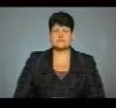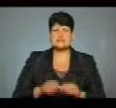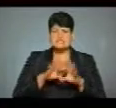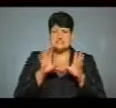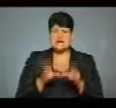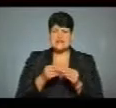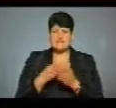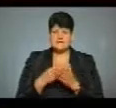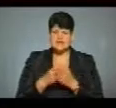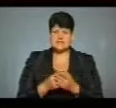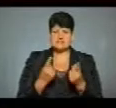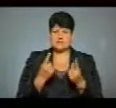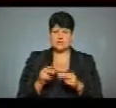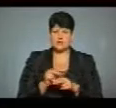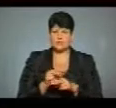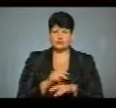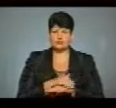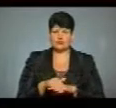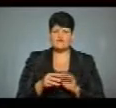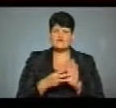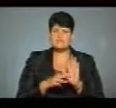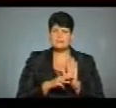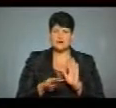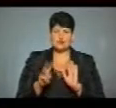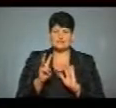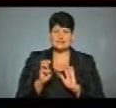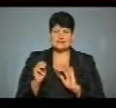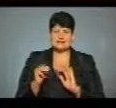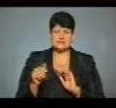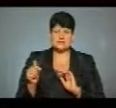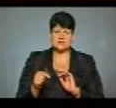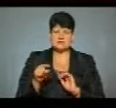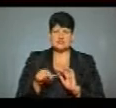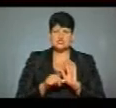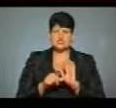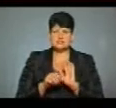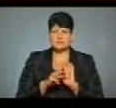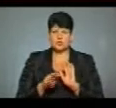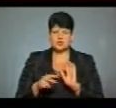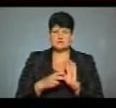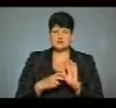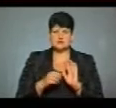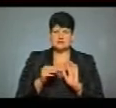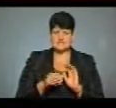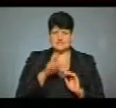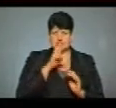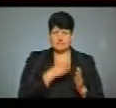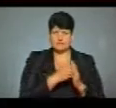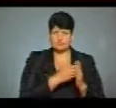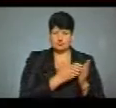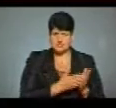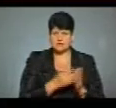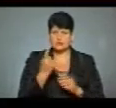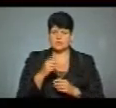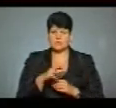Загальна вартість капітального ремонту вулиці – 8 мільйонів 300 тисяч гривень, з них 6 мільйонів 700 тисяч – з державного бюджету і